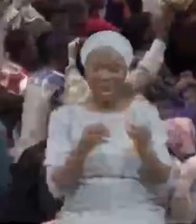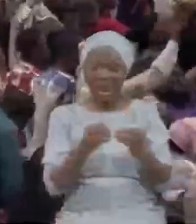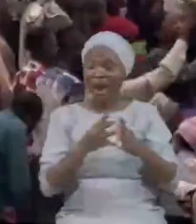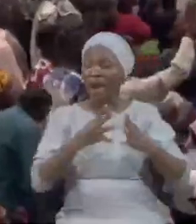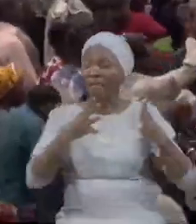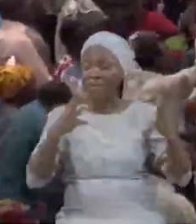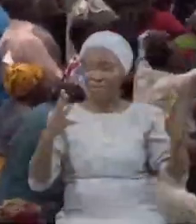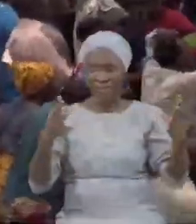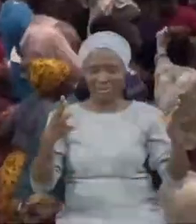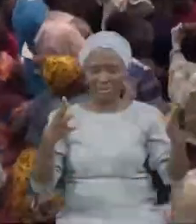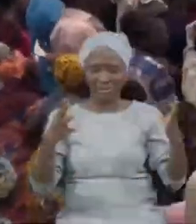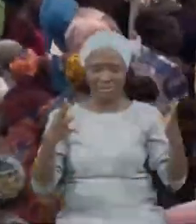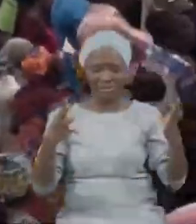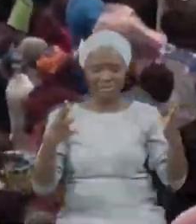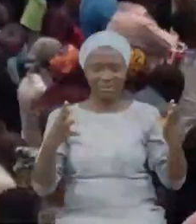l'abondance,